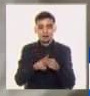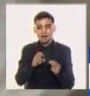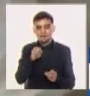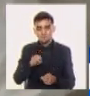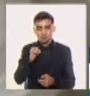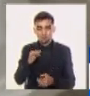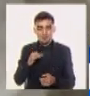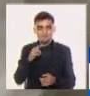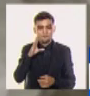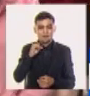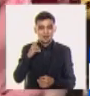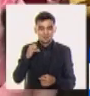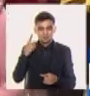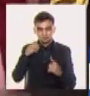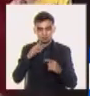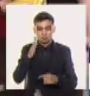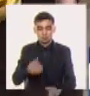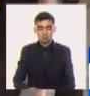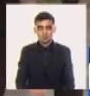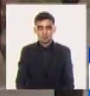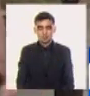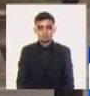начнется внедрение вакцины.